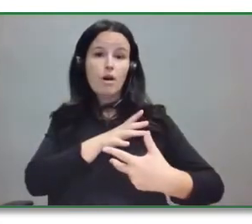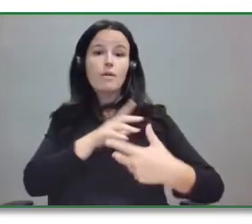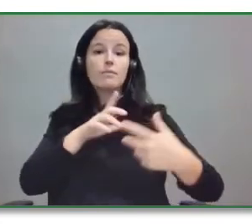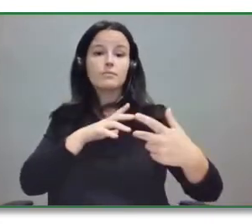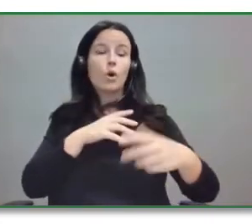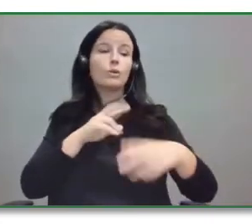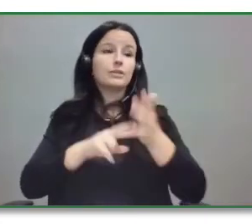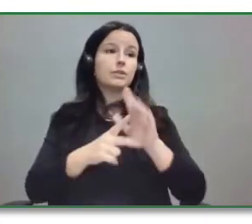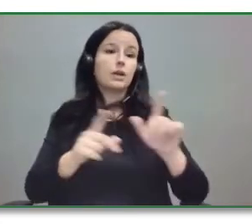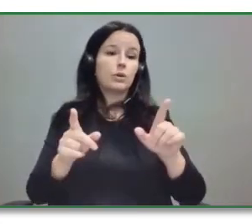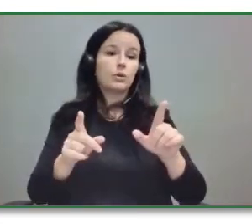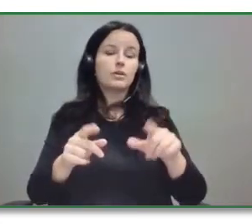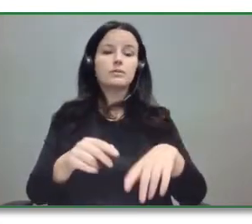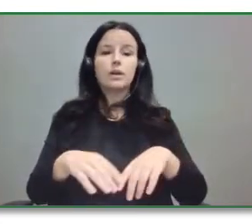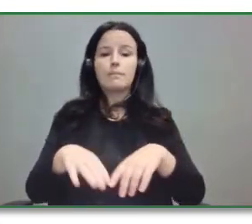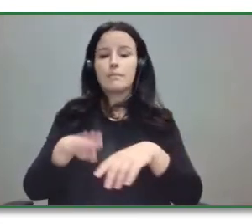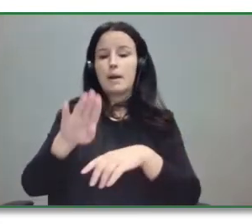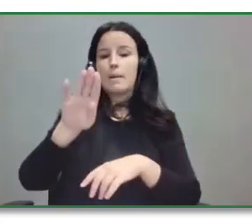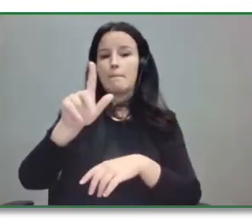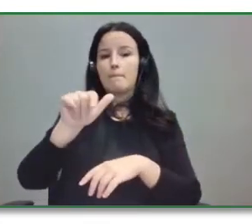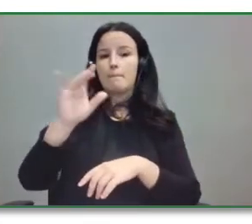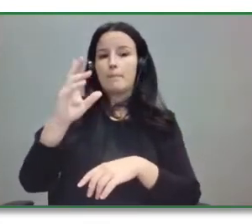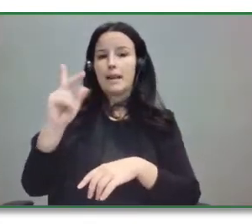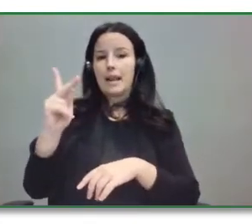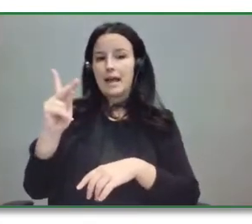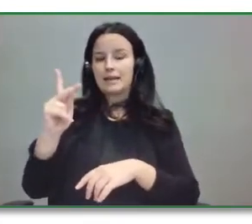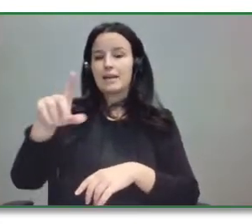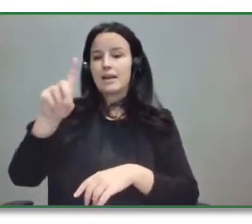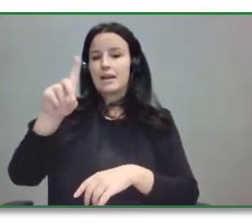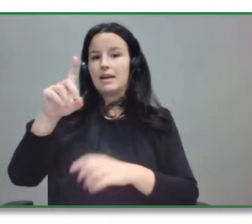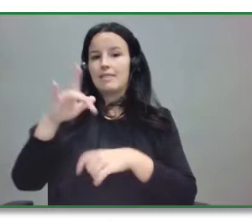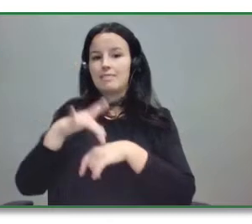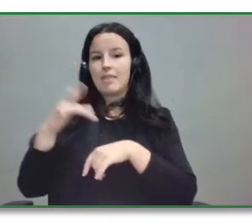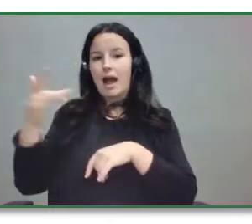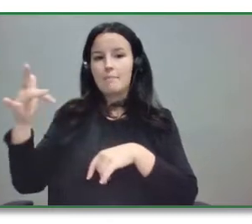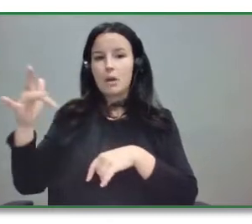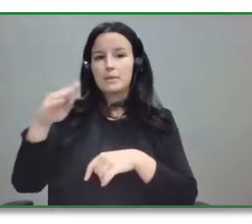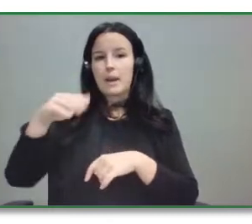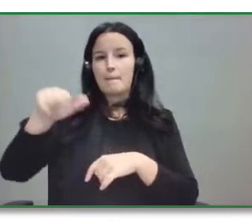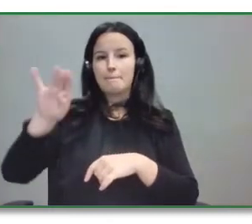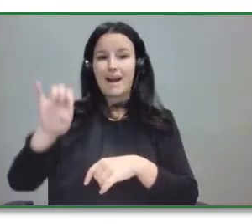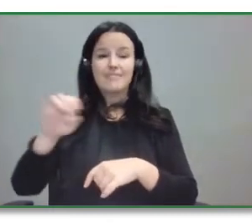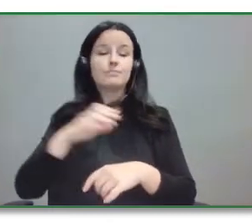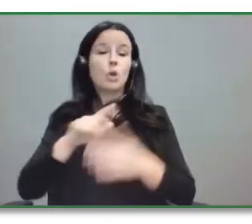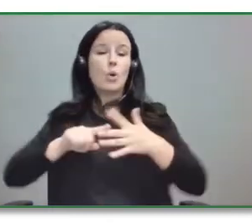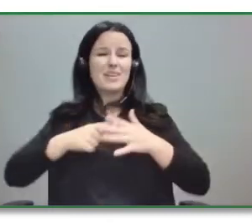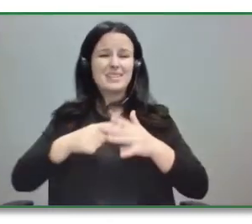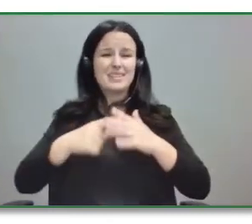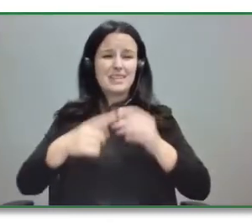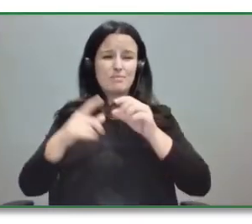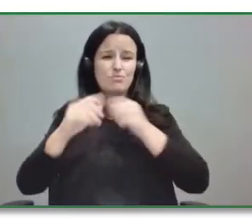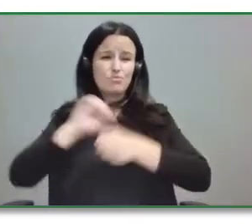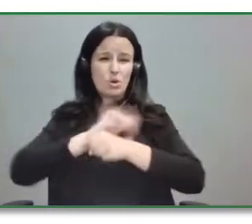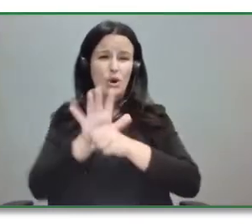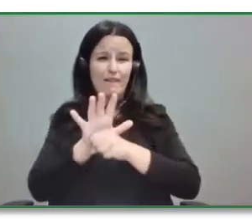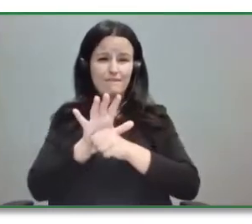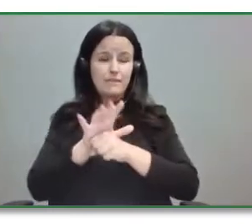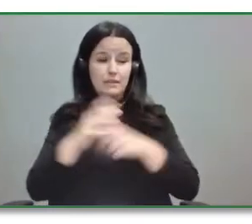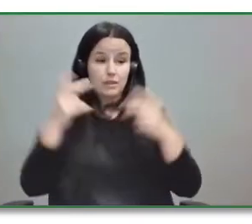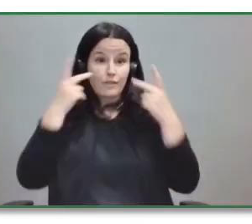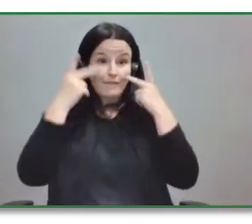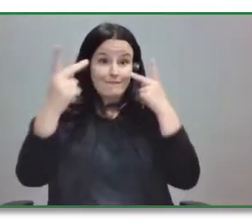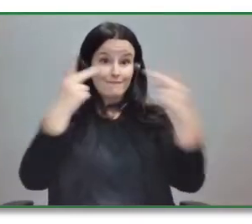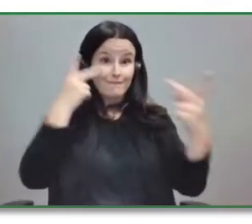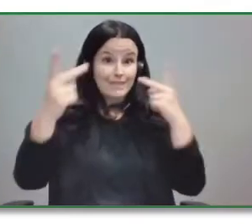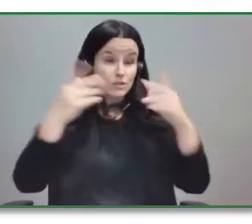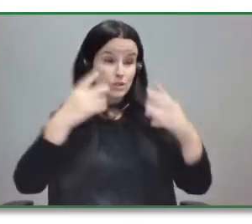dont Black Diamond Mine. Au plus fort de la pandémie, des adultes et des jeunes ont participé à une sortie virtuelle à Black Diamond Mine. Ils